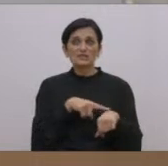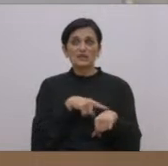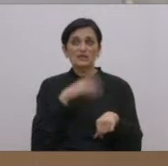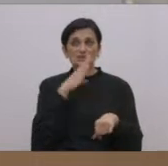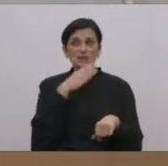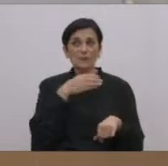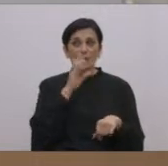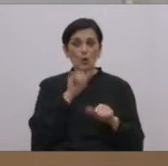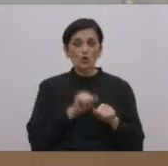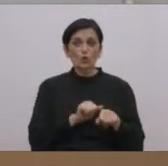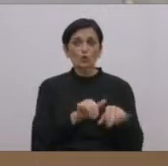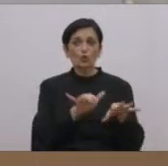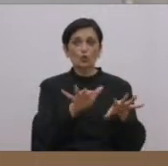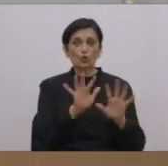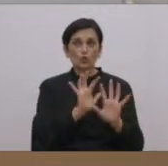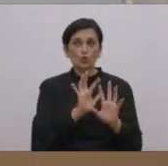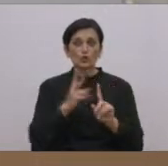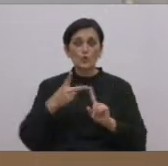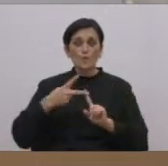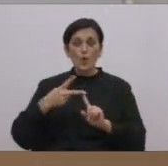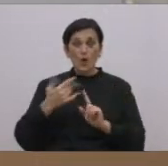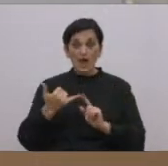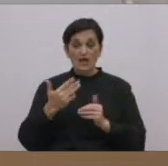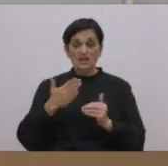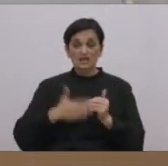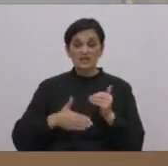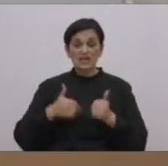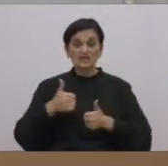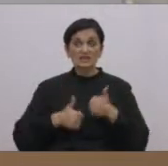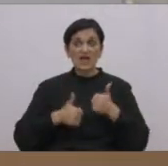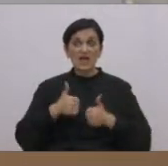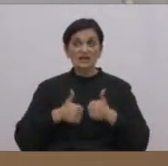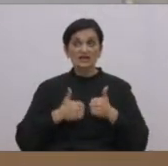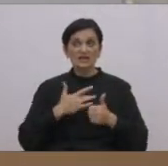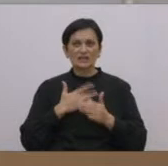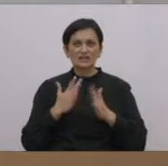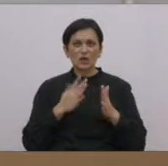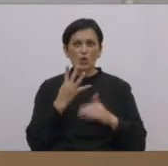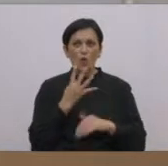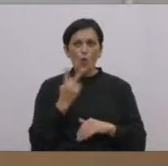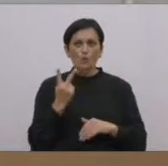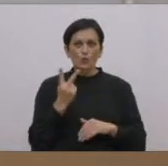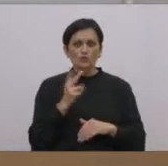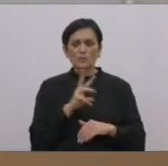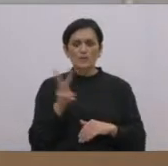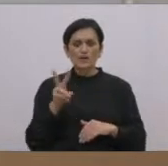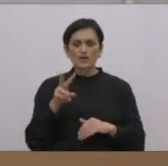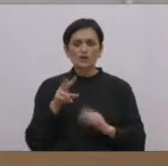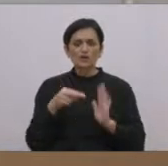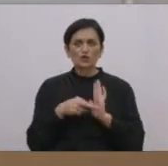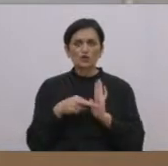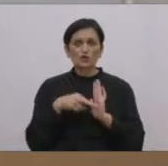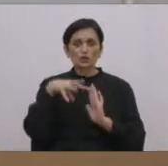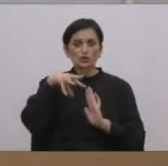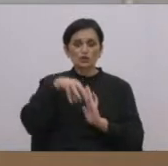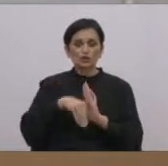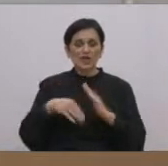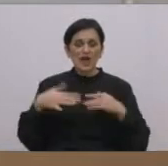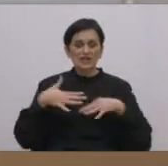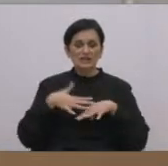სასმელი წყლით უზრუნველყოფა და მეორე ეხლა დასრულდა ტენდერი დაახლოებით 42 მილიონის ღირებულების შიდა დაქსელვა.